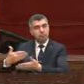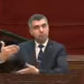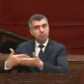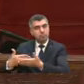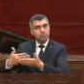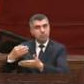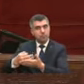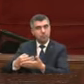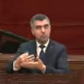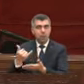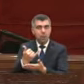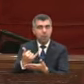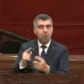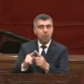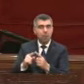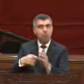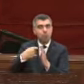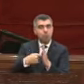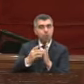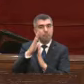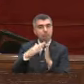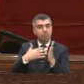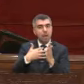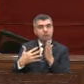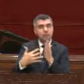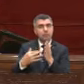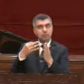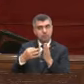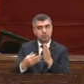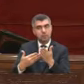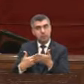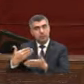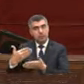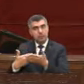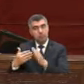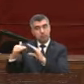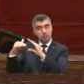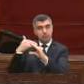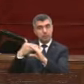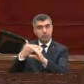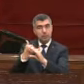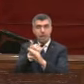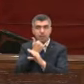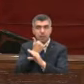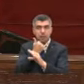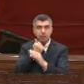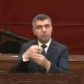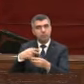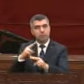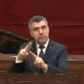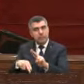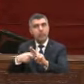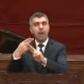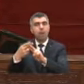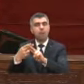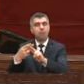مشكورا عبر مشروع برنامج اللي كيتنزل حاليا باش تم تلقي الشكاية المعالجة ديالها ونوصلوا